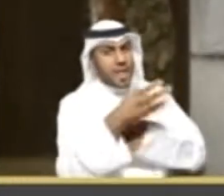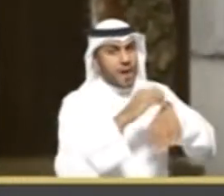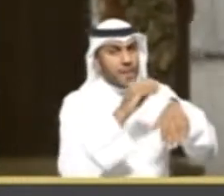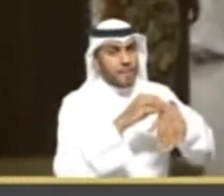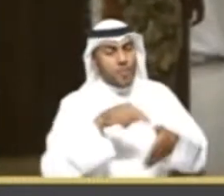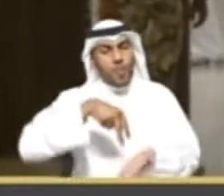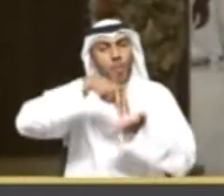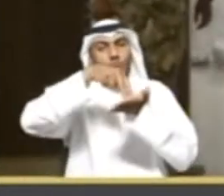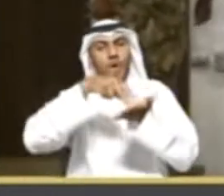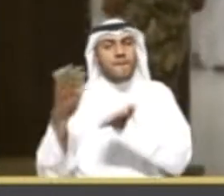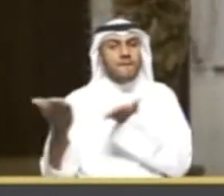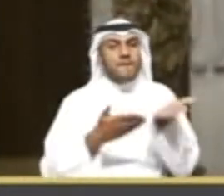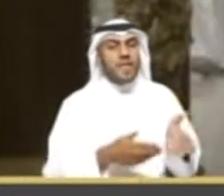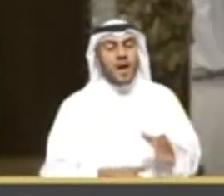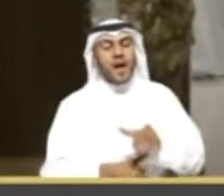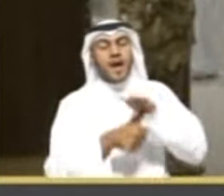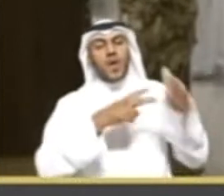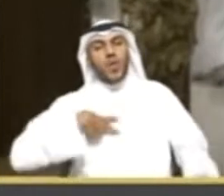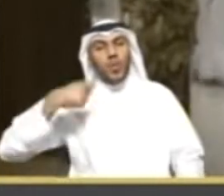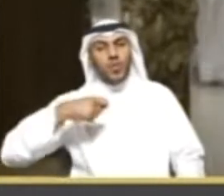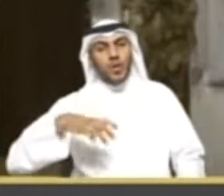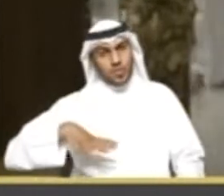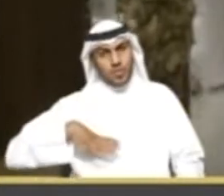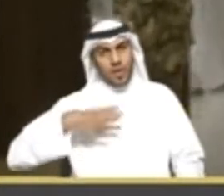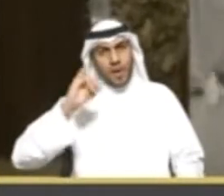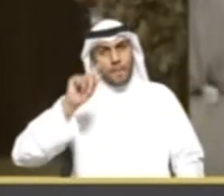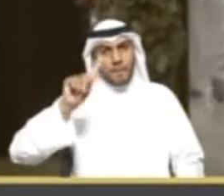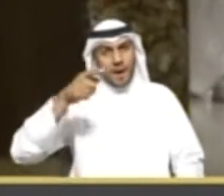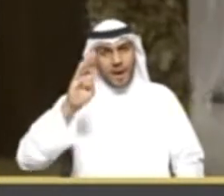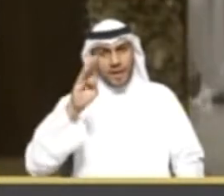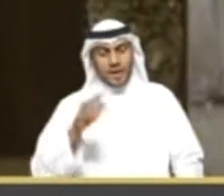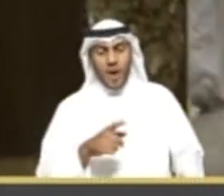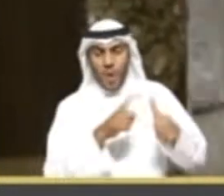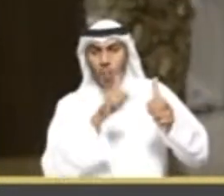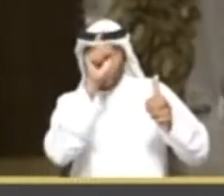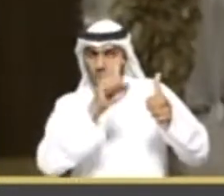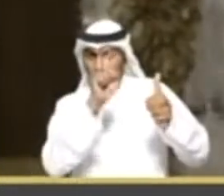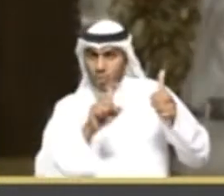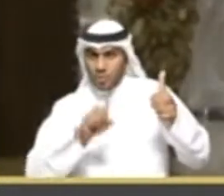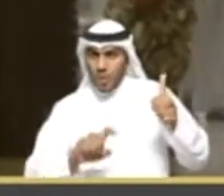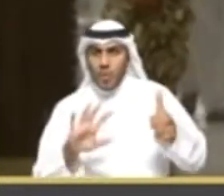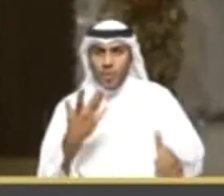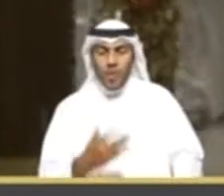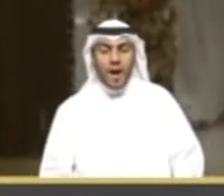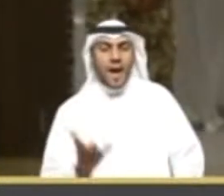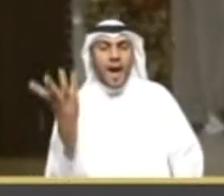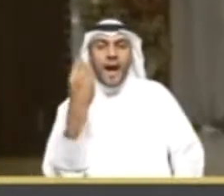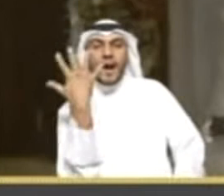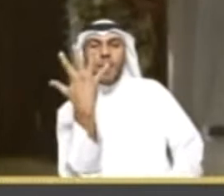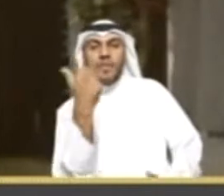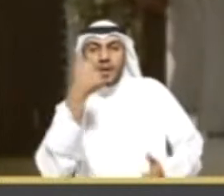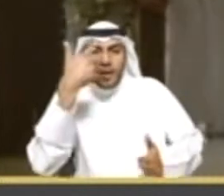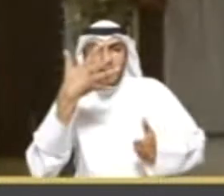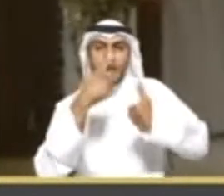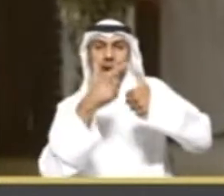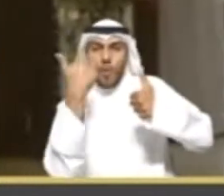مجلس الوزراء الشيخ جابر المبارك الصباح. الاستجواب الأول يتكون من 5 محاور ومقدمة